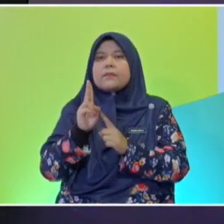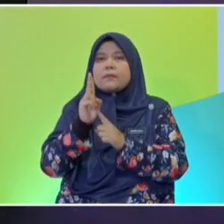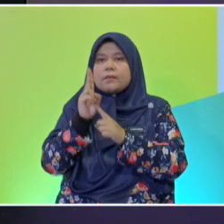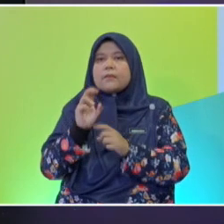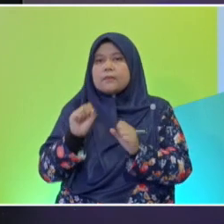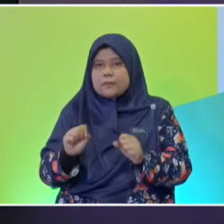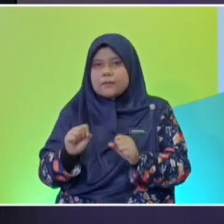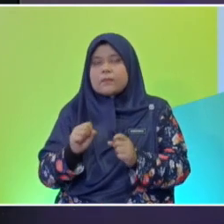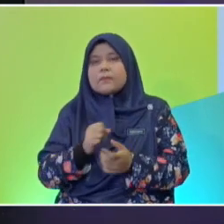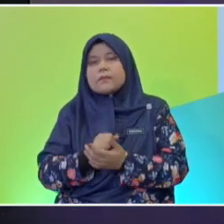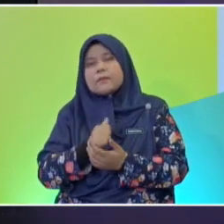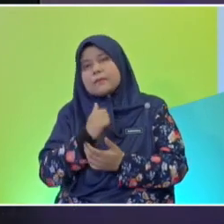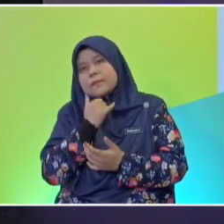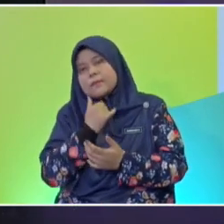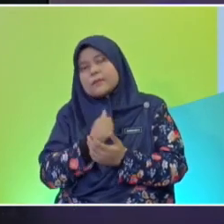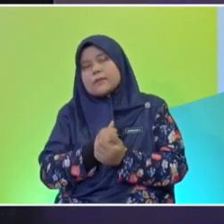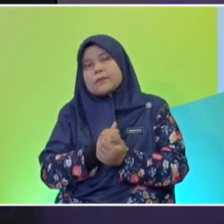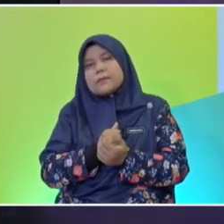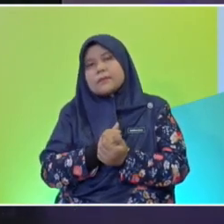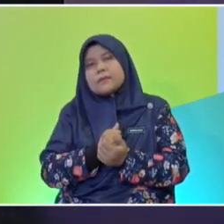tidak betul juga